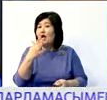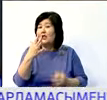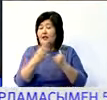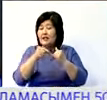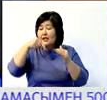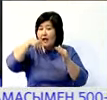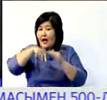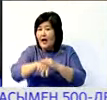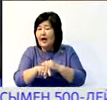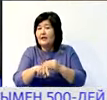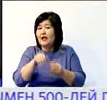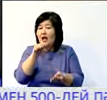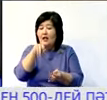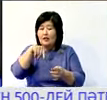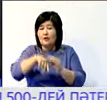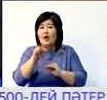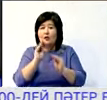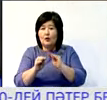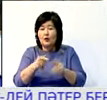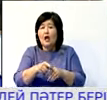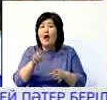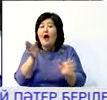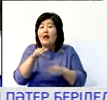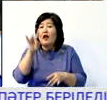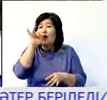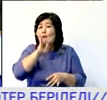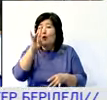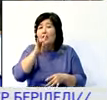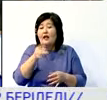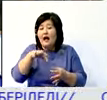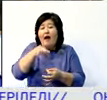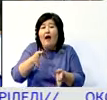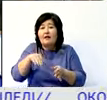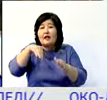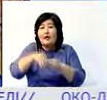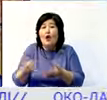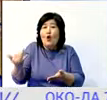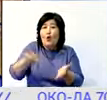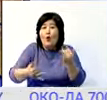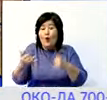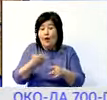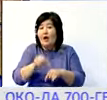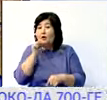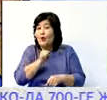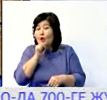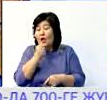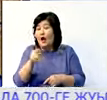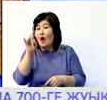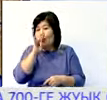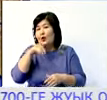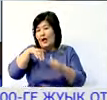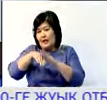жерасты цистернасын көмгенін жасырмайды. Оларға мұнай қалдықтарын құйған көрінеді. Тергеу нұсқасы бойынша дәл осы дыстарда ұрланған мұнай